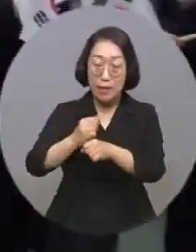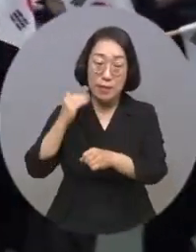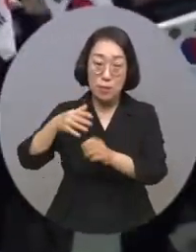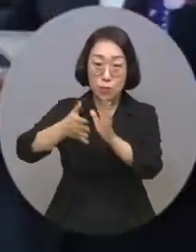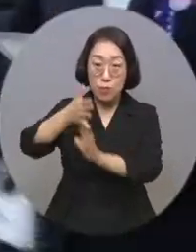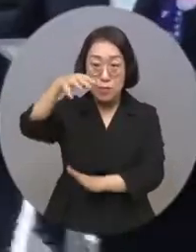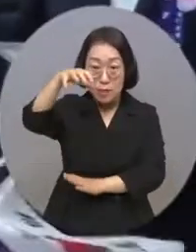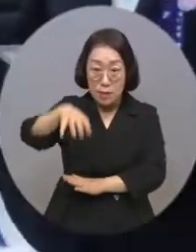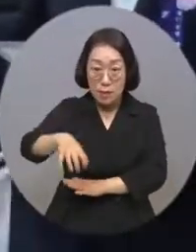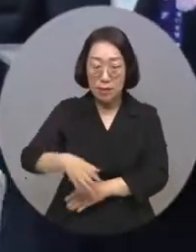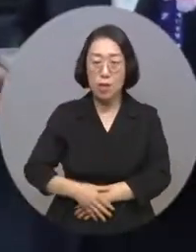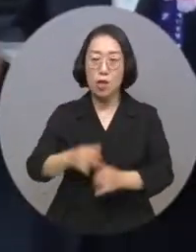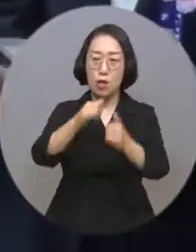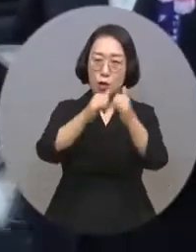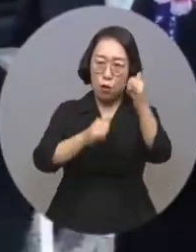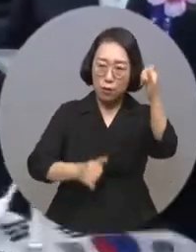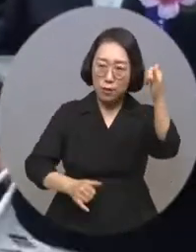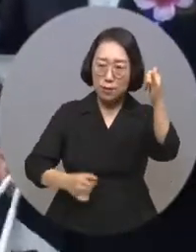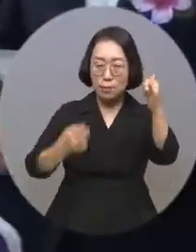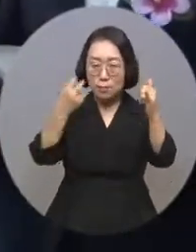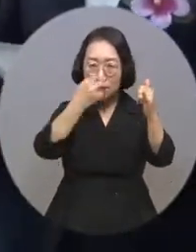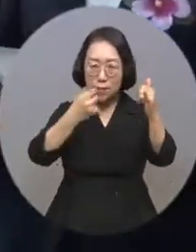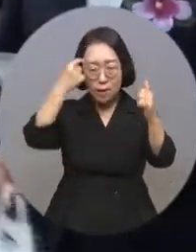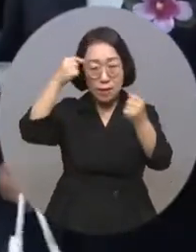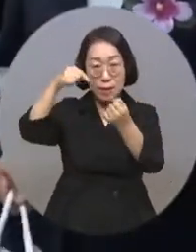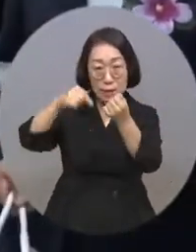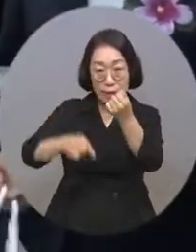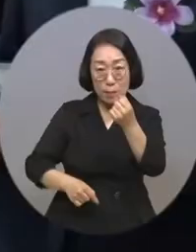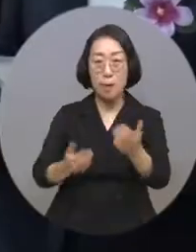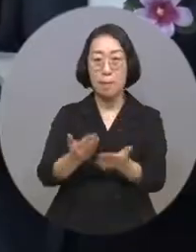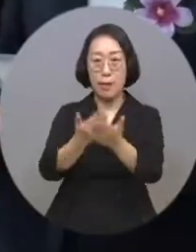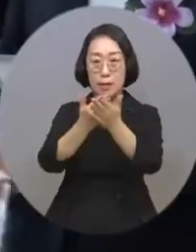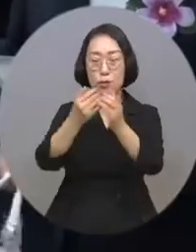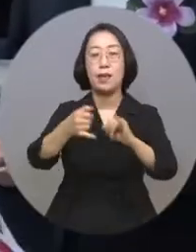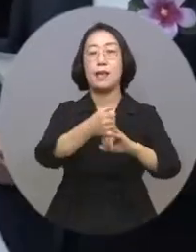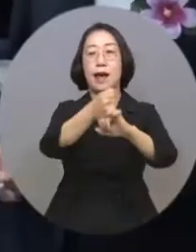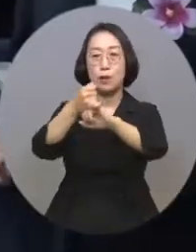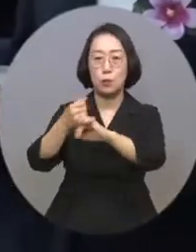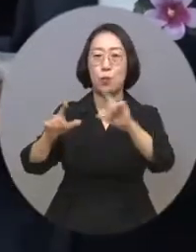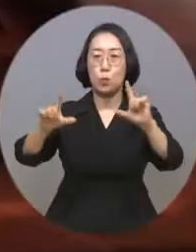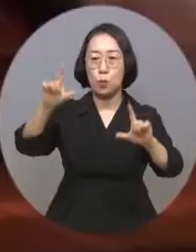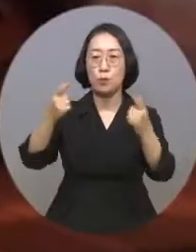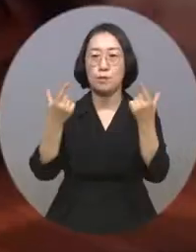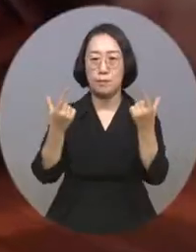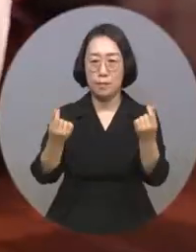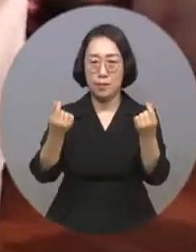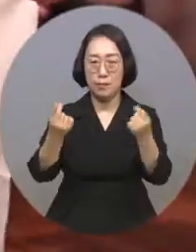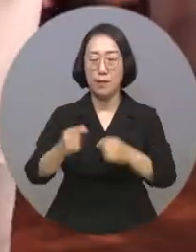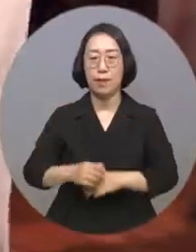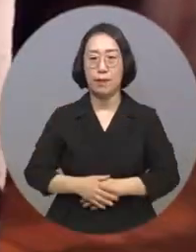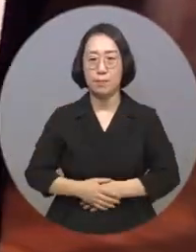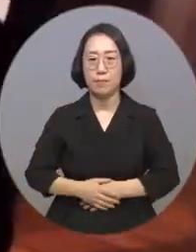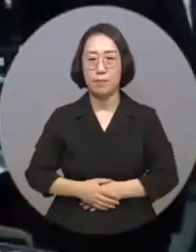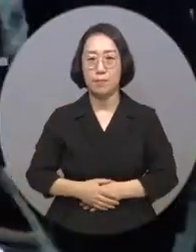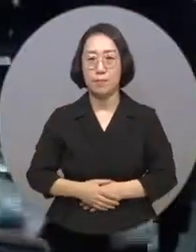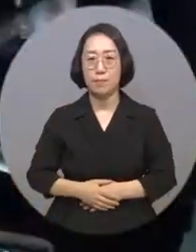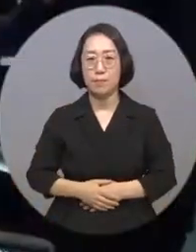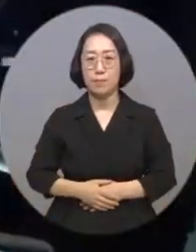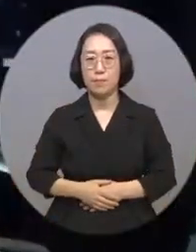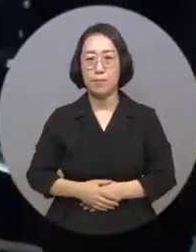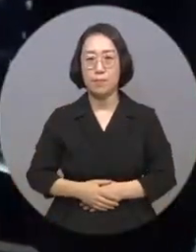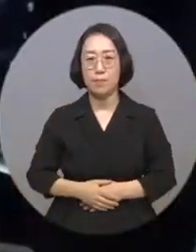의정부시의 역사적 고찰을 동반한 발전의 약속이었습니다. 복지TV 경기방송 정은선입니다.